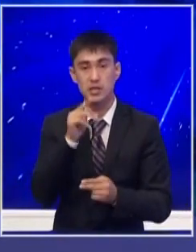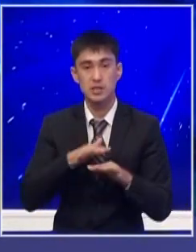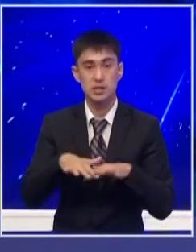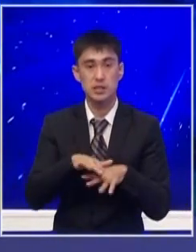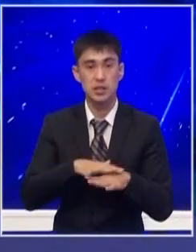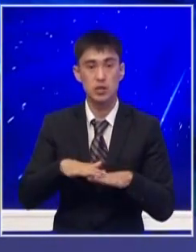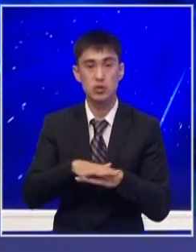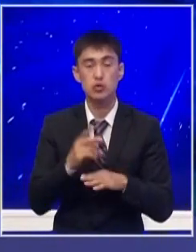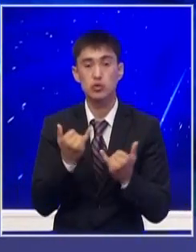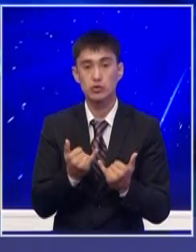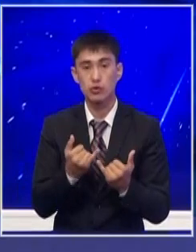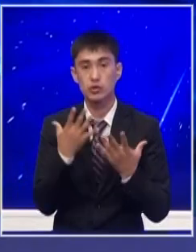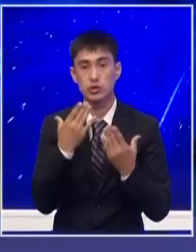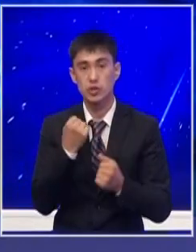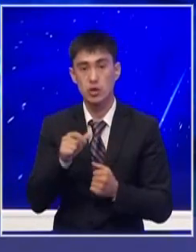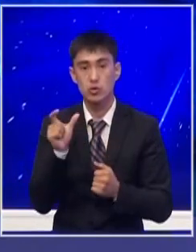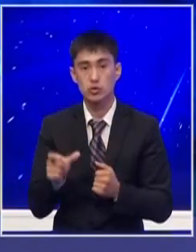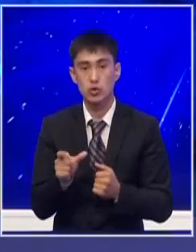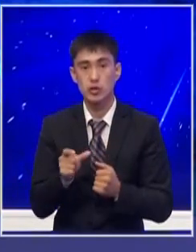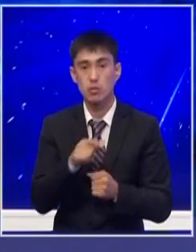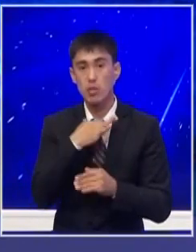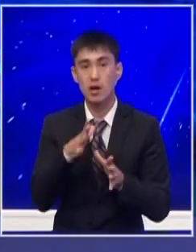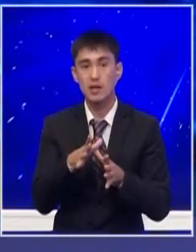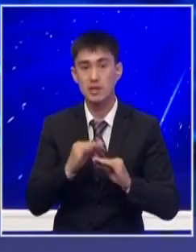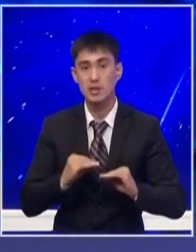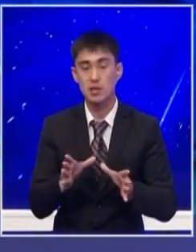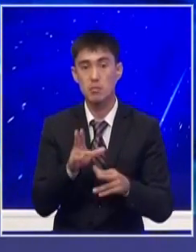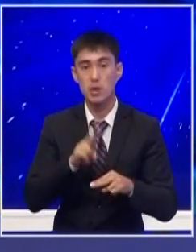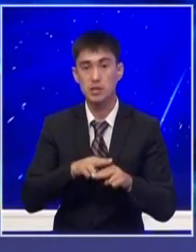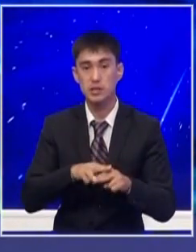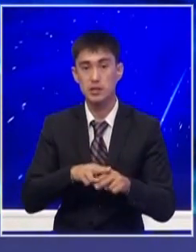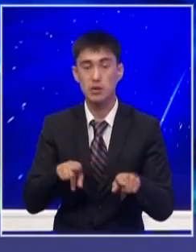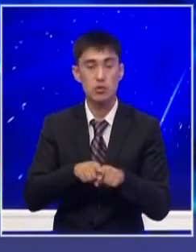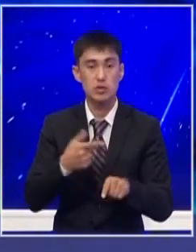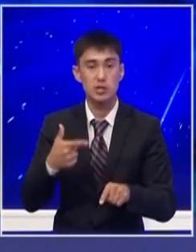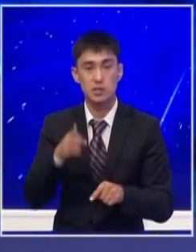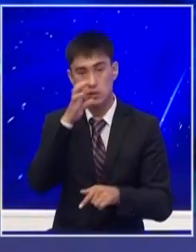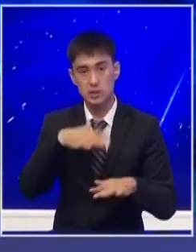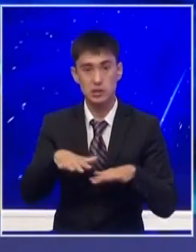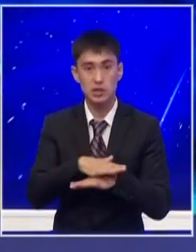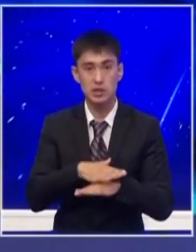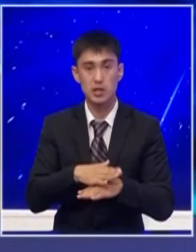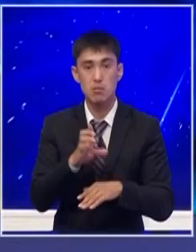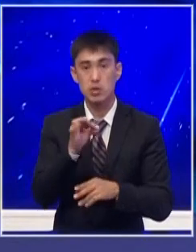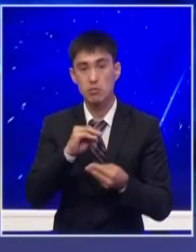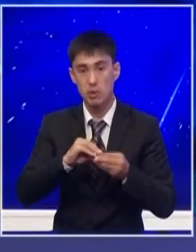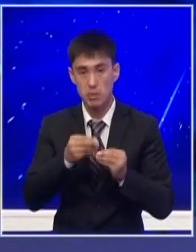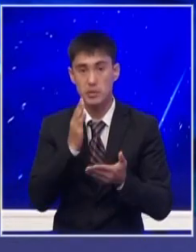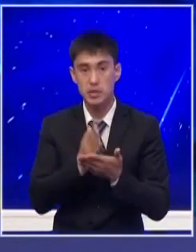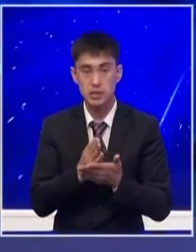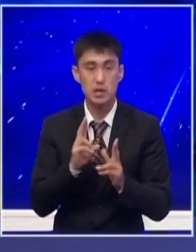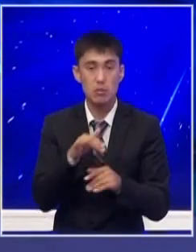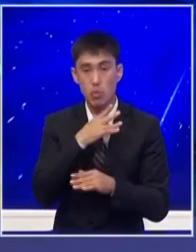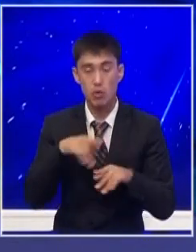на то, что сегодняшний герой сюжета – многодетный полицейский, такой же гражданин нашей страны с бытовыми проблемами, как